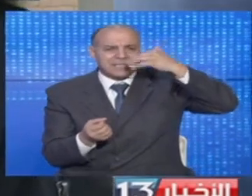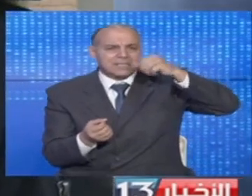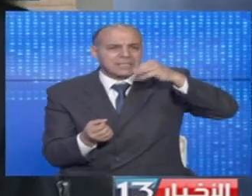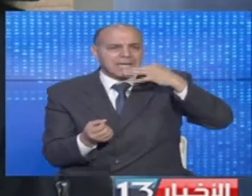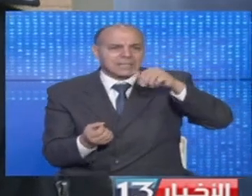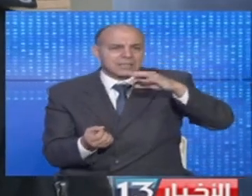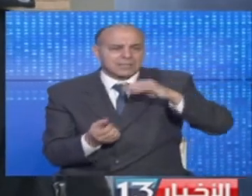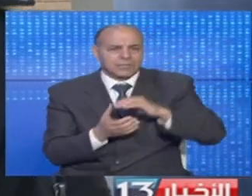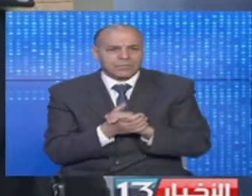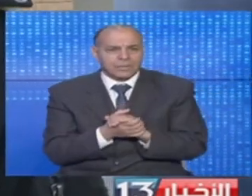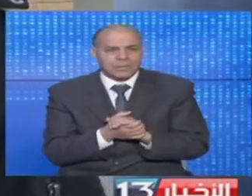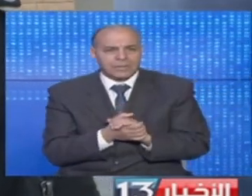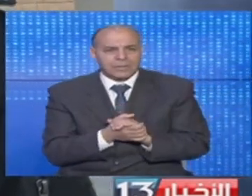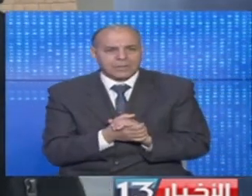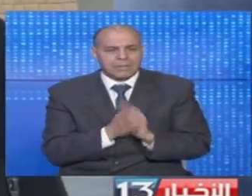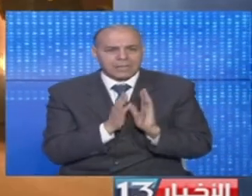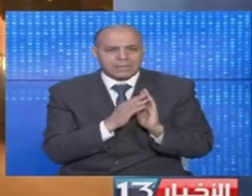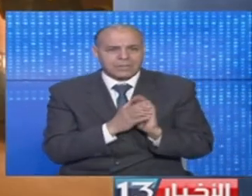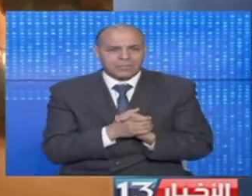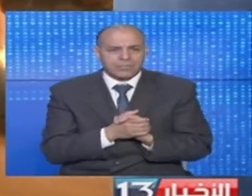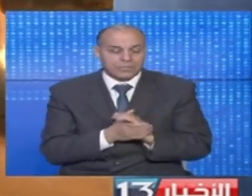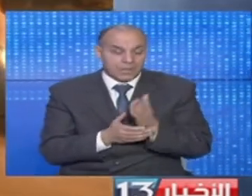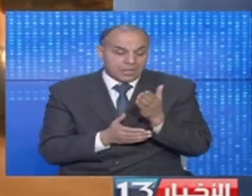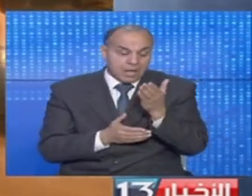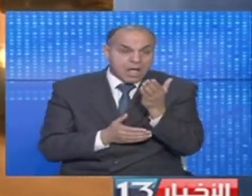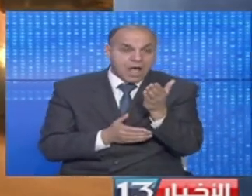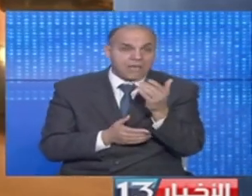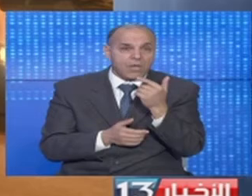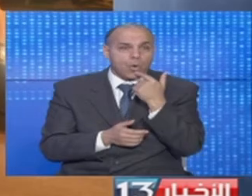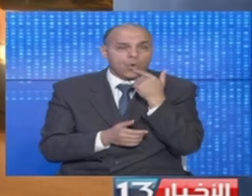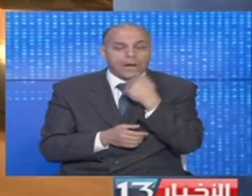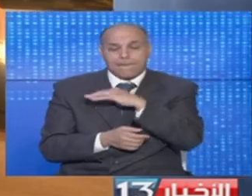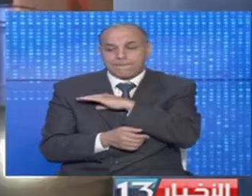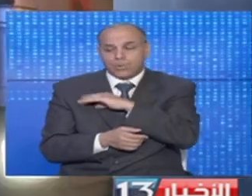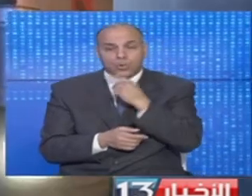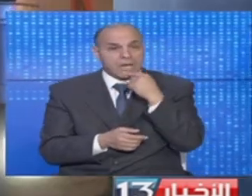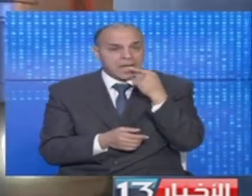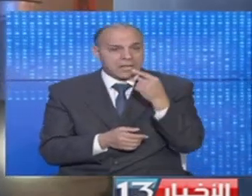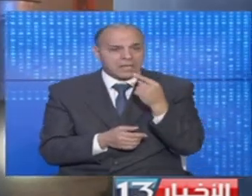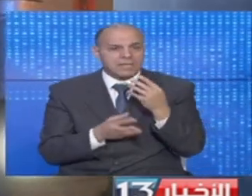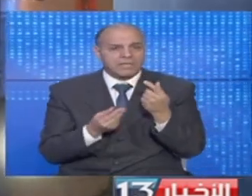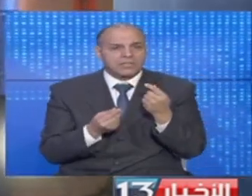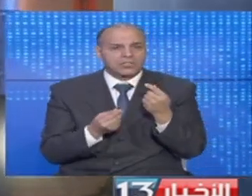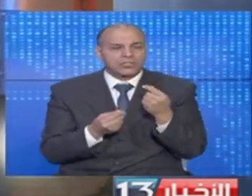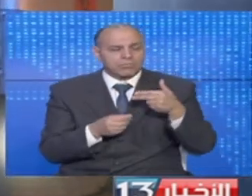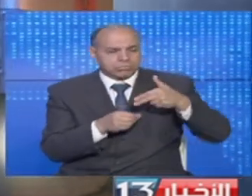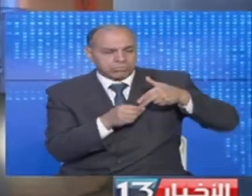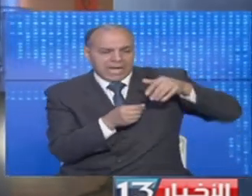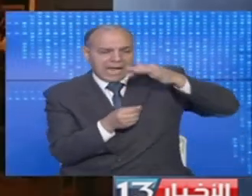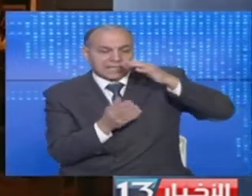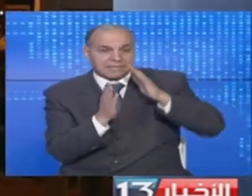قصد تزويد السوق التونسي بمادة الغاز المنزلي. وبحسب الجهات المعنية فإن عملية التزود بالغاز المنزلي من